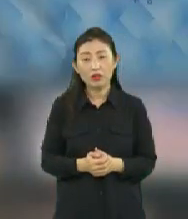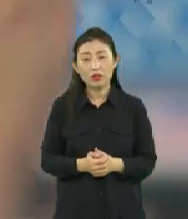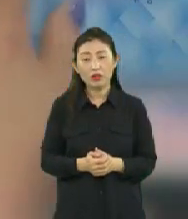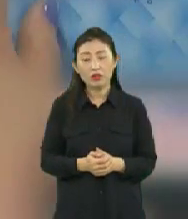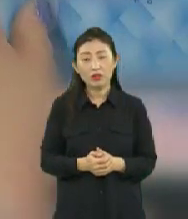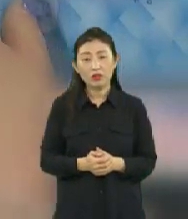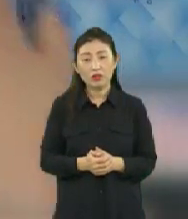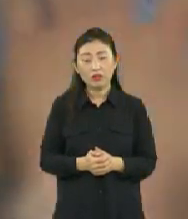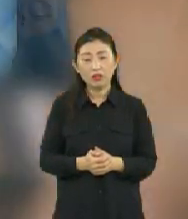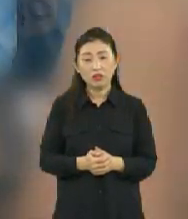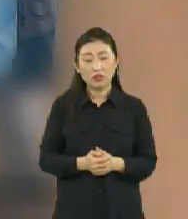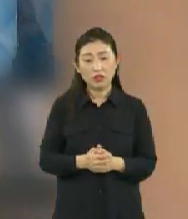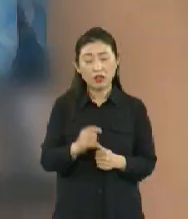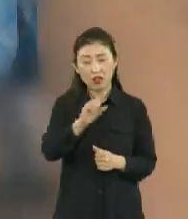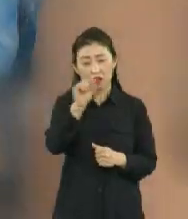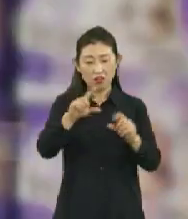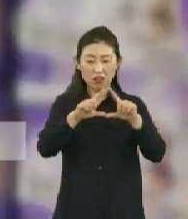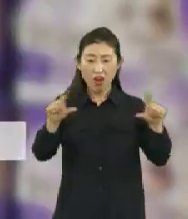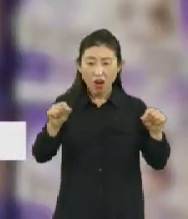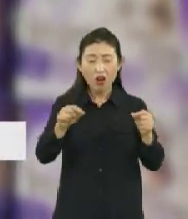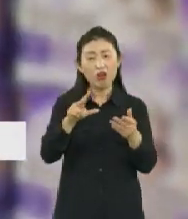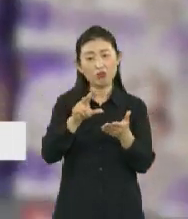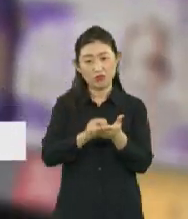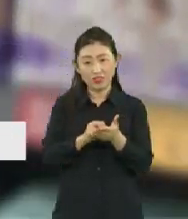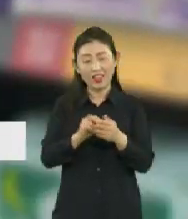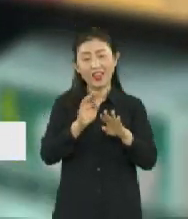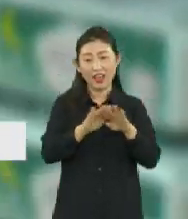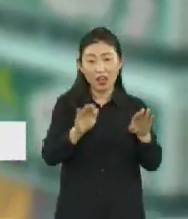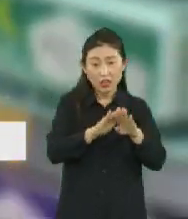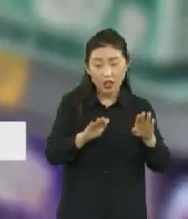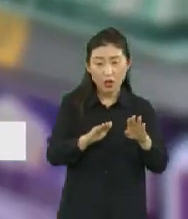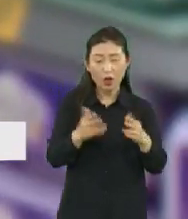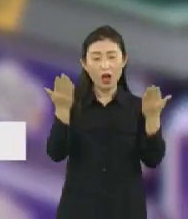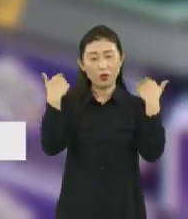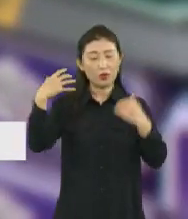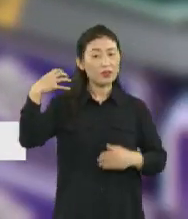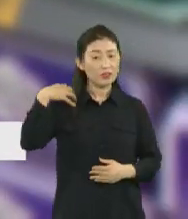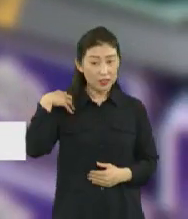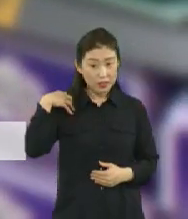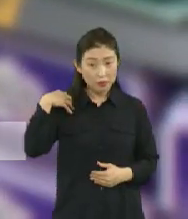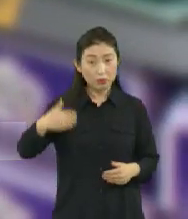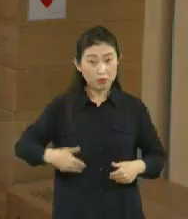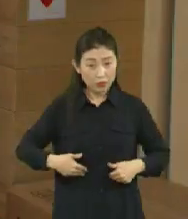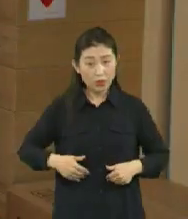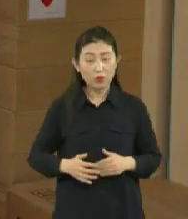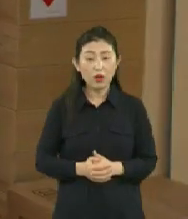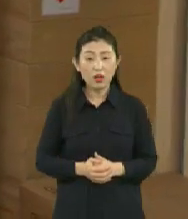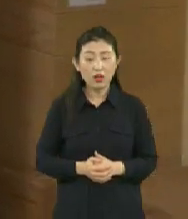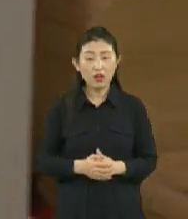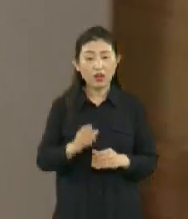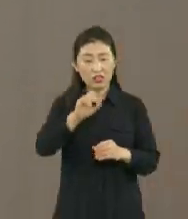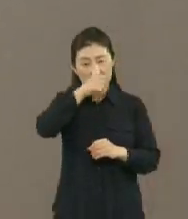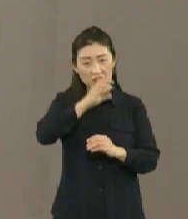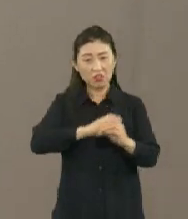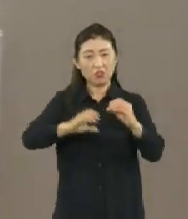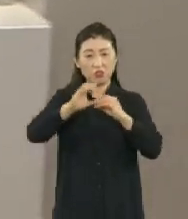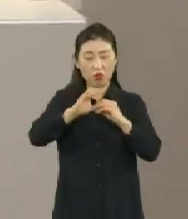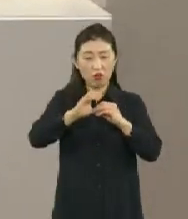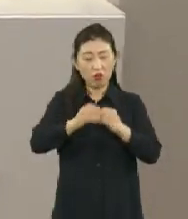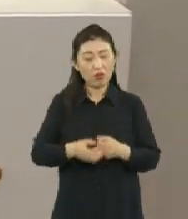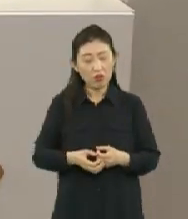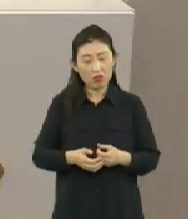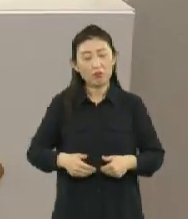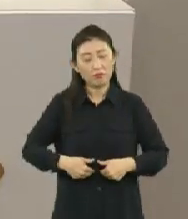모두를 안타깝게 했던 위생용품 빈곤 문제의 해결은 이제 공교육이 맡아야 할 책무가 되면서 지원을 확대해야 한다는